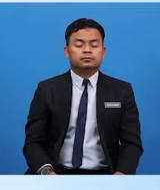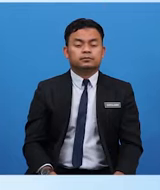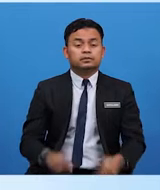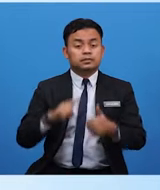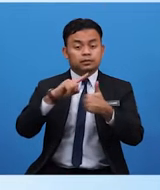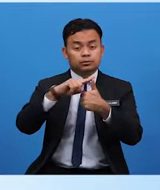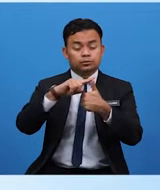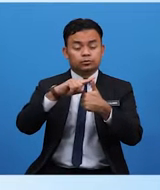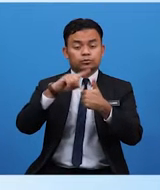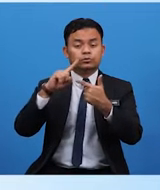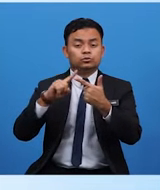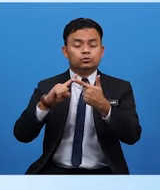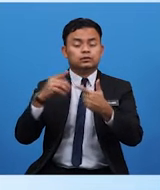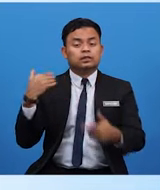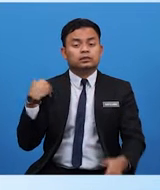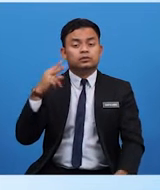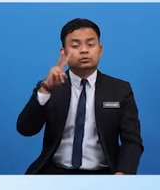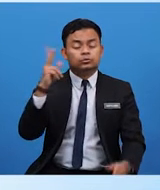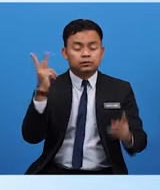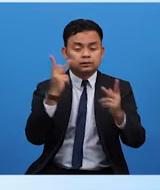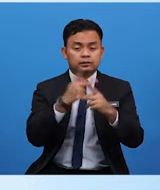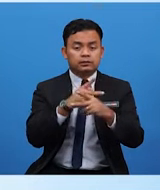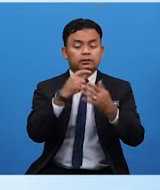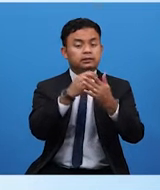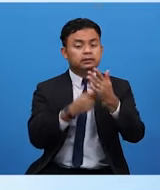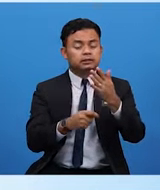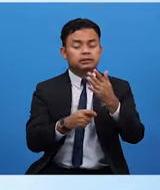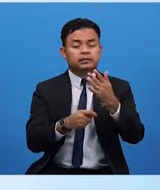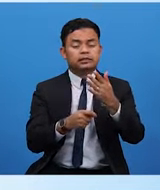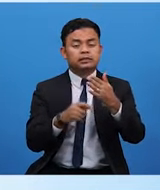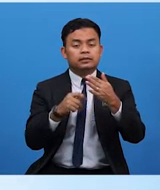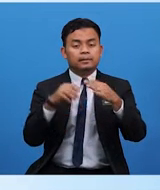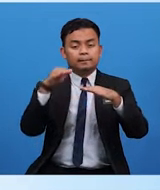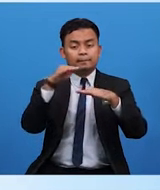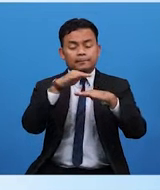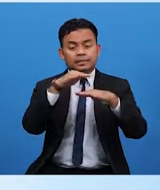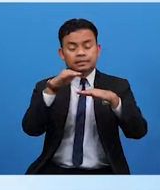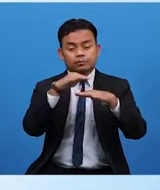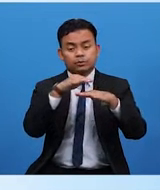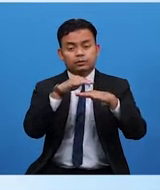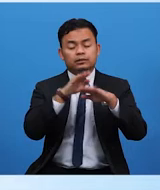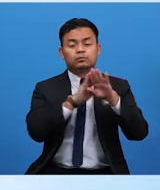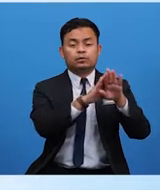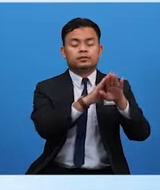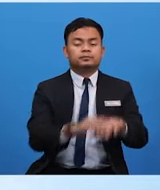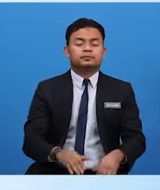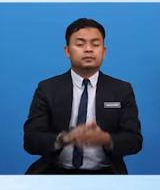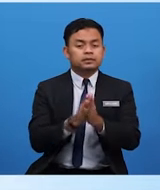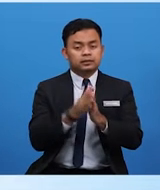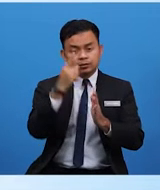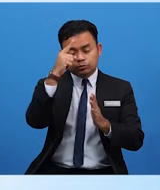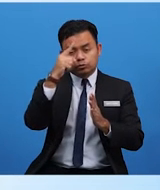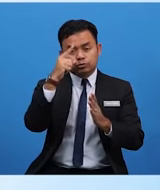12 ada dua kali nilai penyebut ditolak oleh itu cara untuk menulis